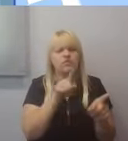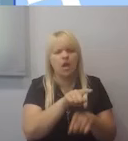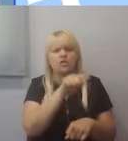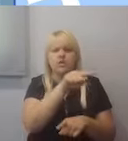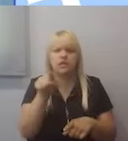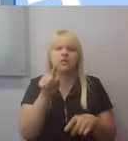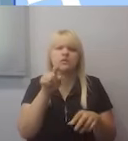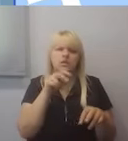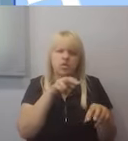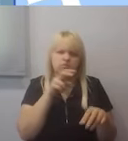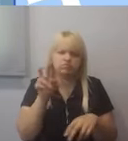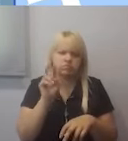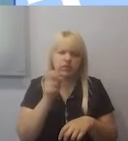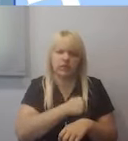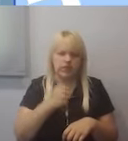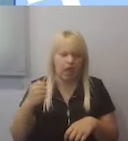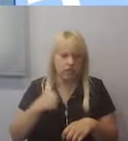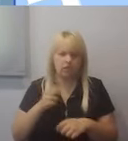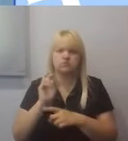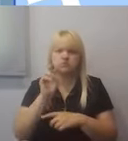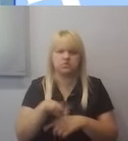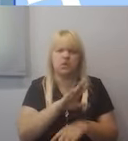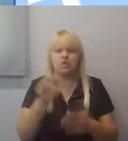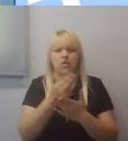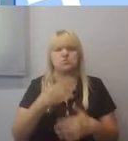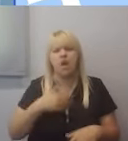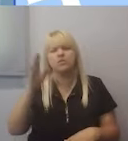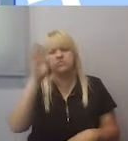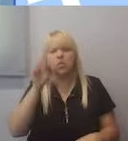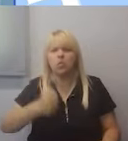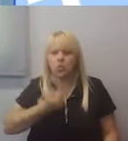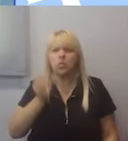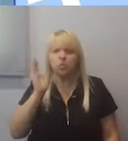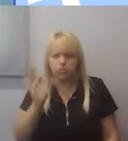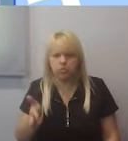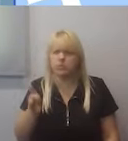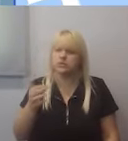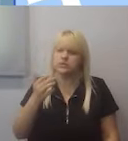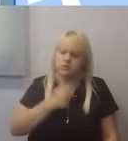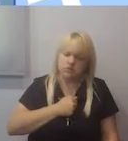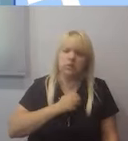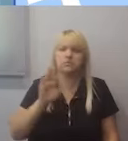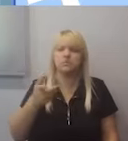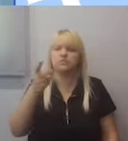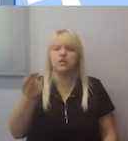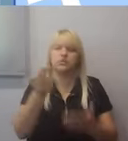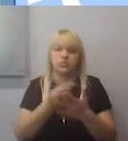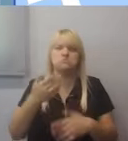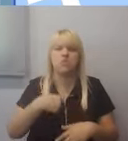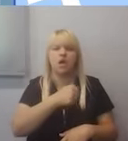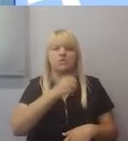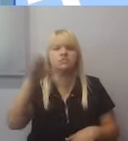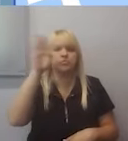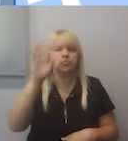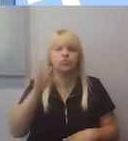militārā dienestā nenozīmē cik grūti manam puikam tur būs bet tas nozīmē ka mans puika būs gudrāks par tiem